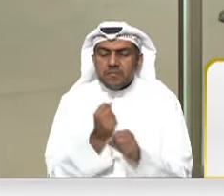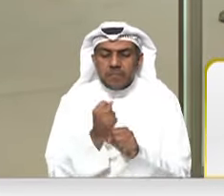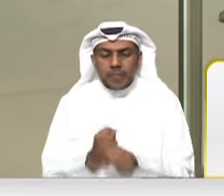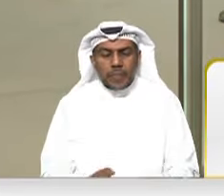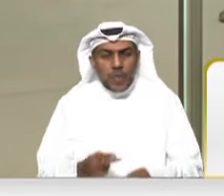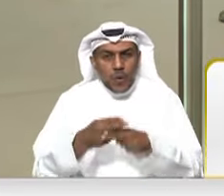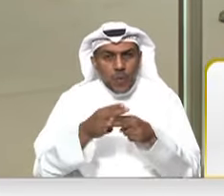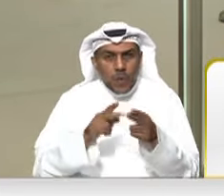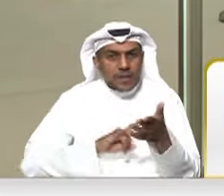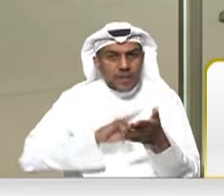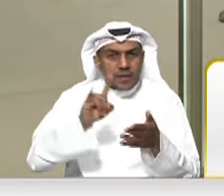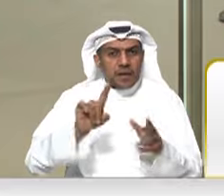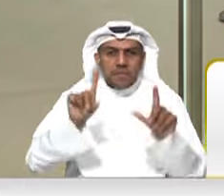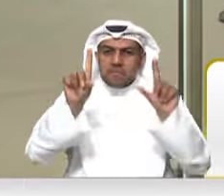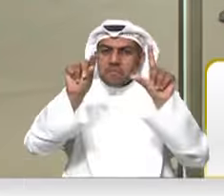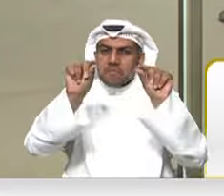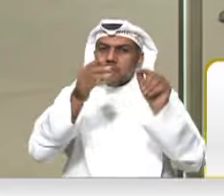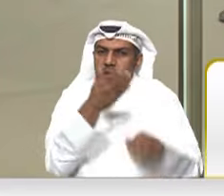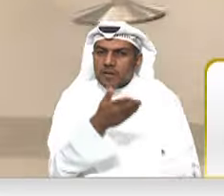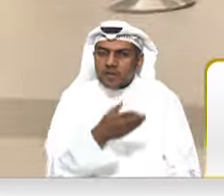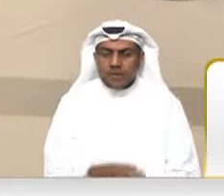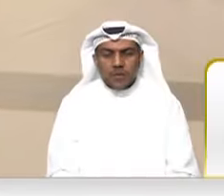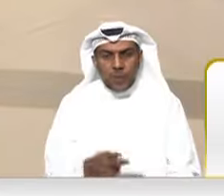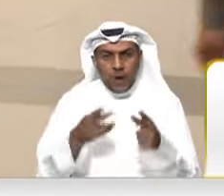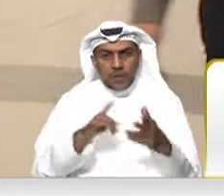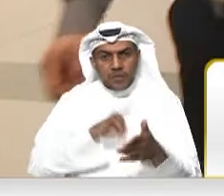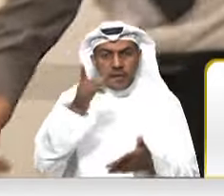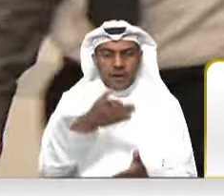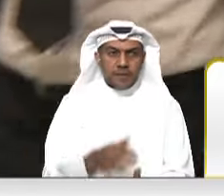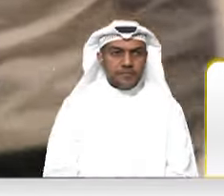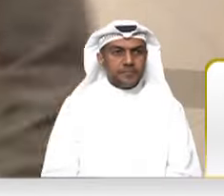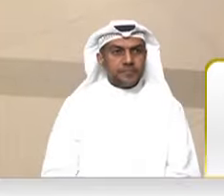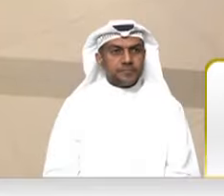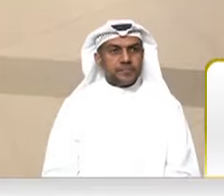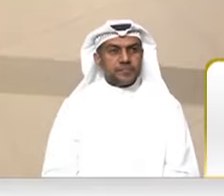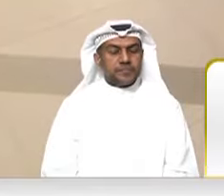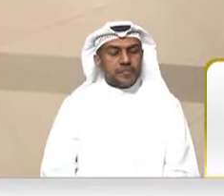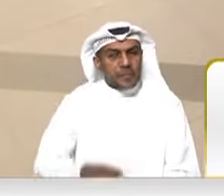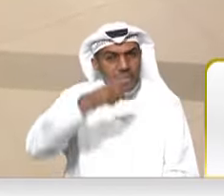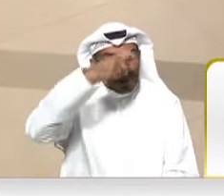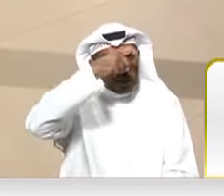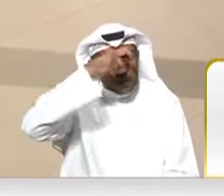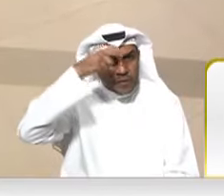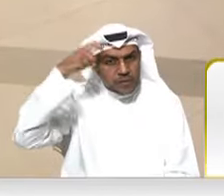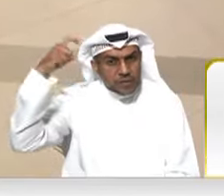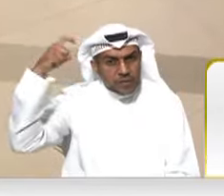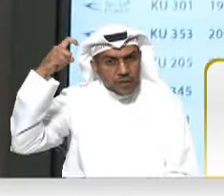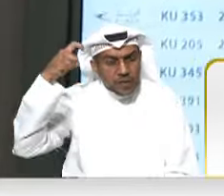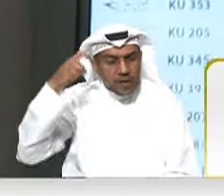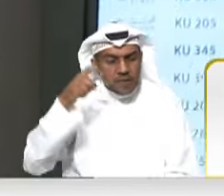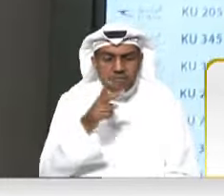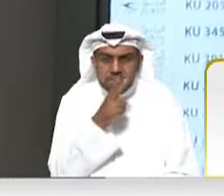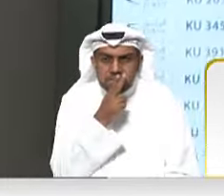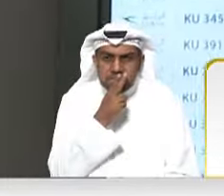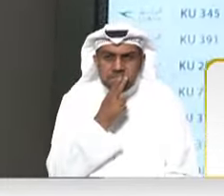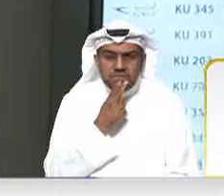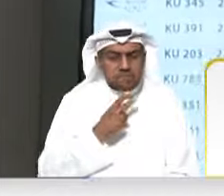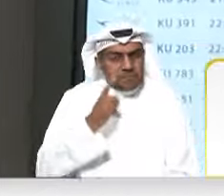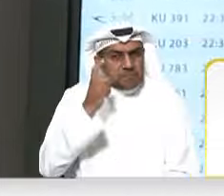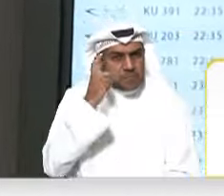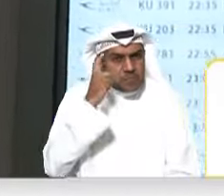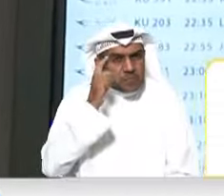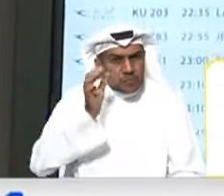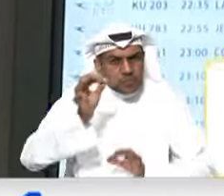لركابنا في الطائرة وفي مطار الكويت. وجهات موسم الصيف تسير وفق خطط ودراسات دقيقة حول جدوى